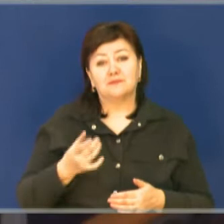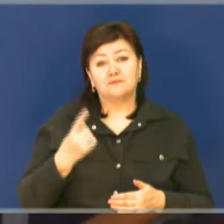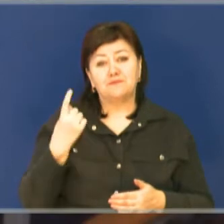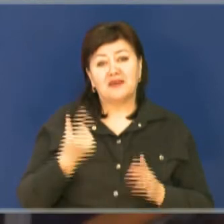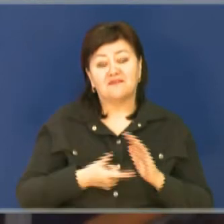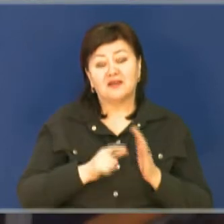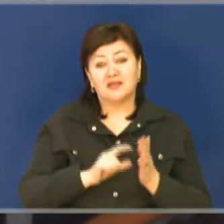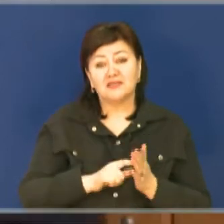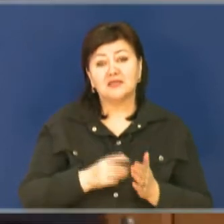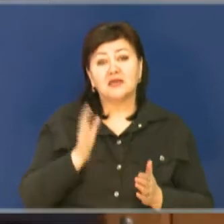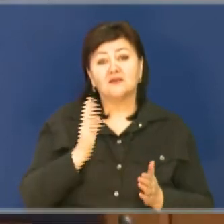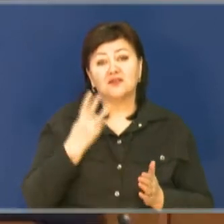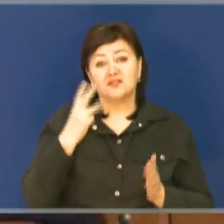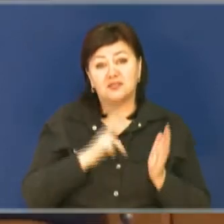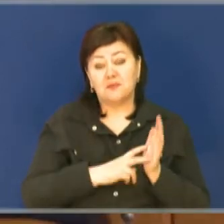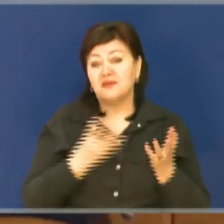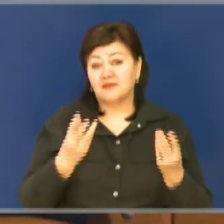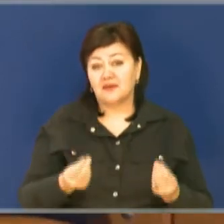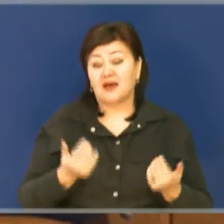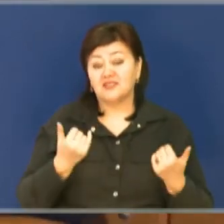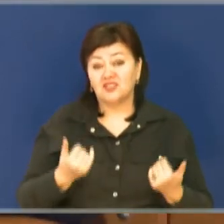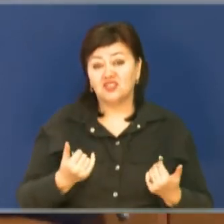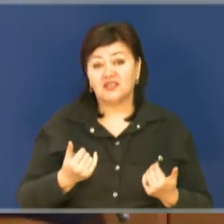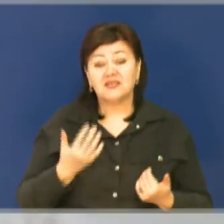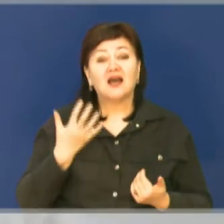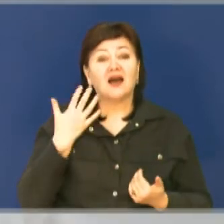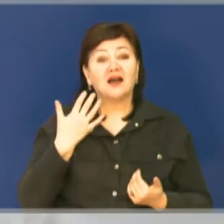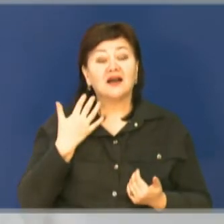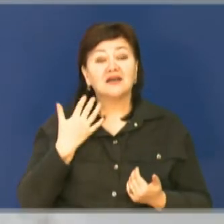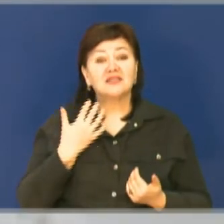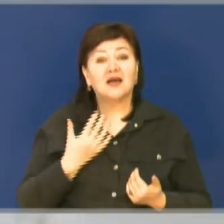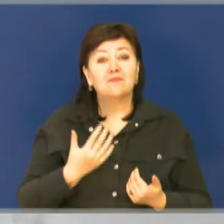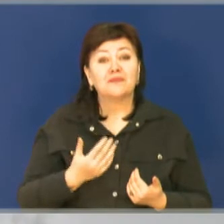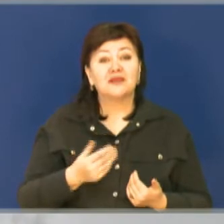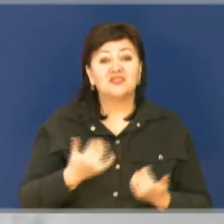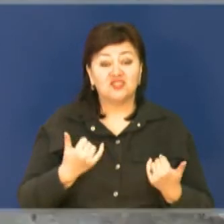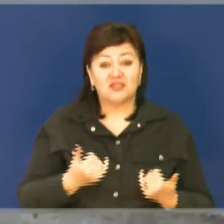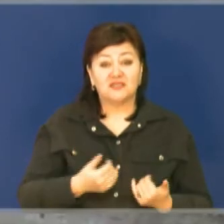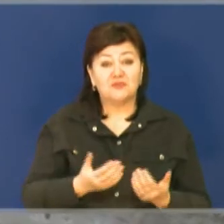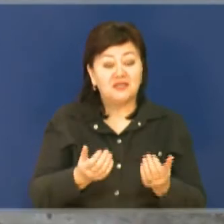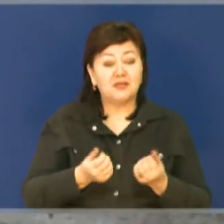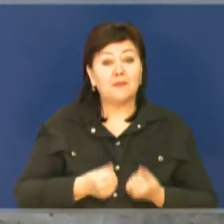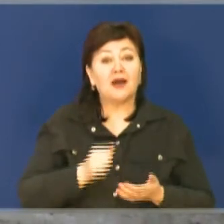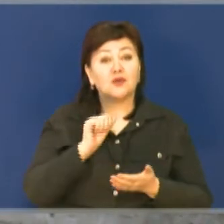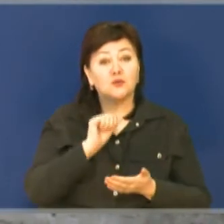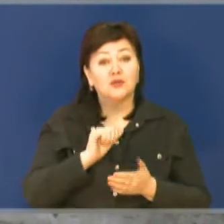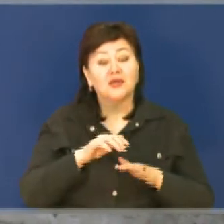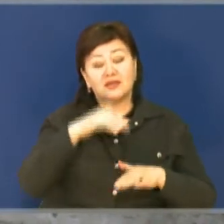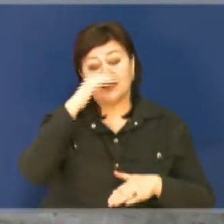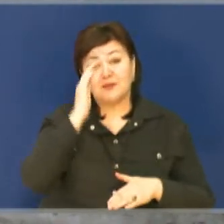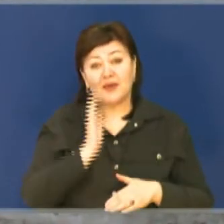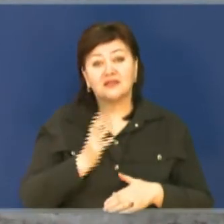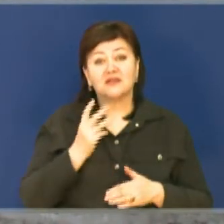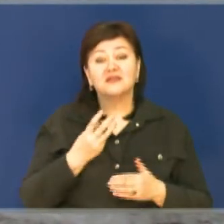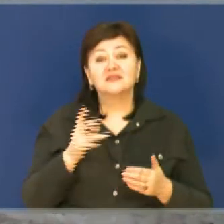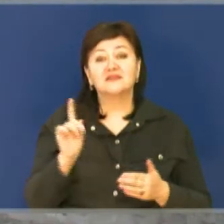согласно новому порядку, распорядительный акт о приеме директора издается в течение 3 рабочих дней после завершения приема всех заявлений.